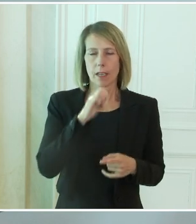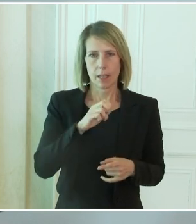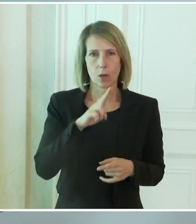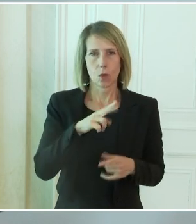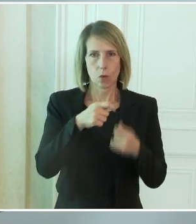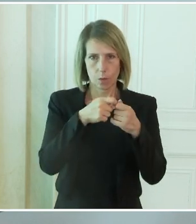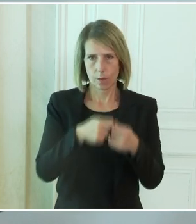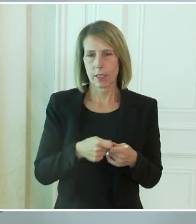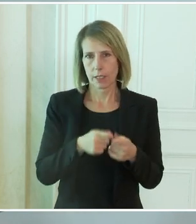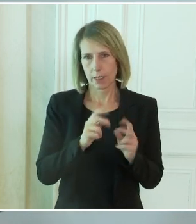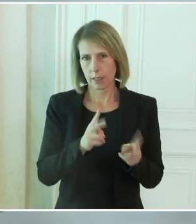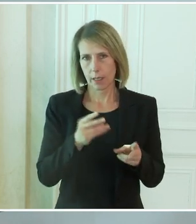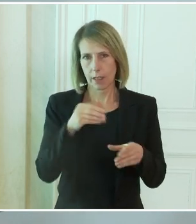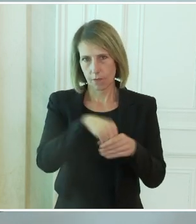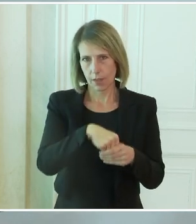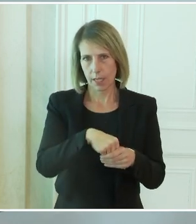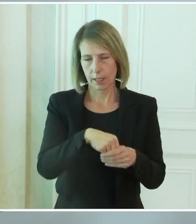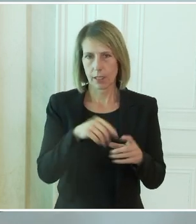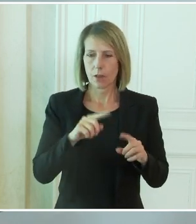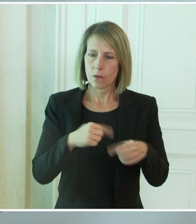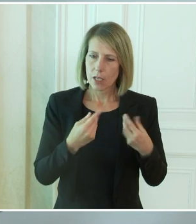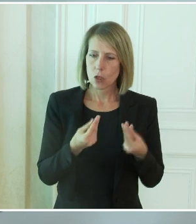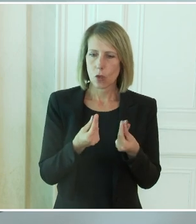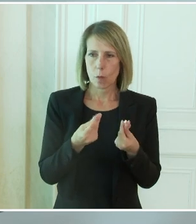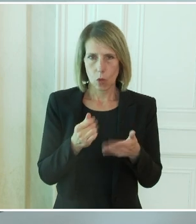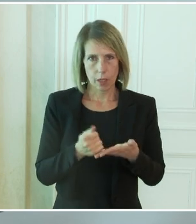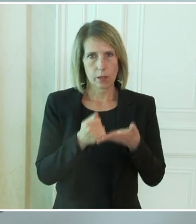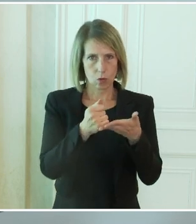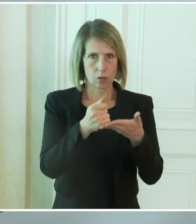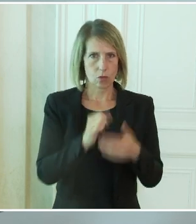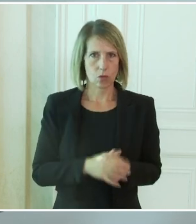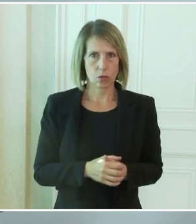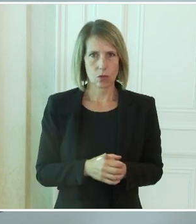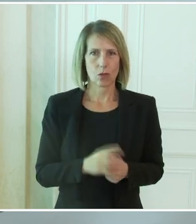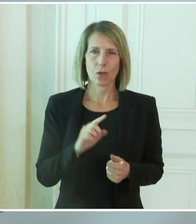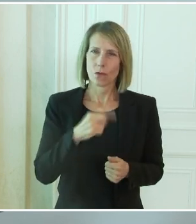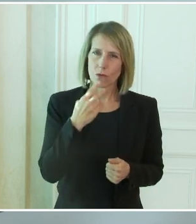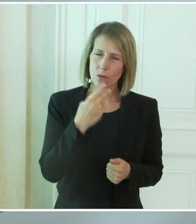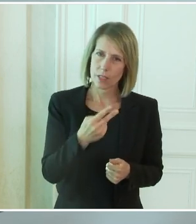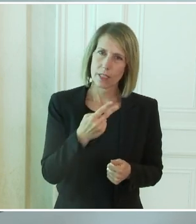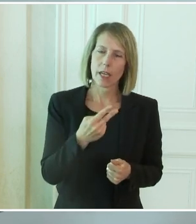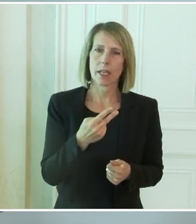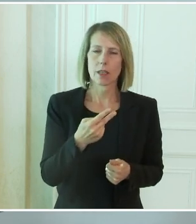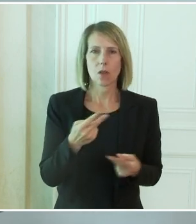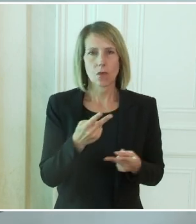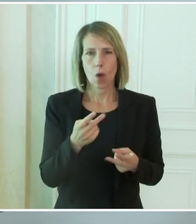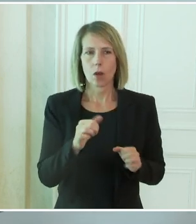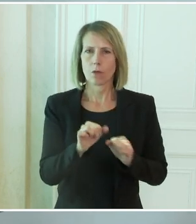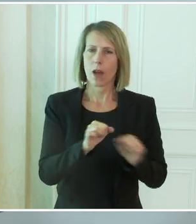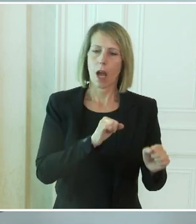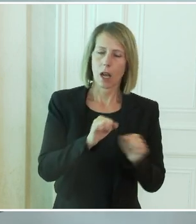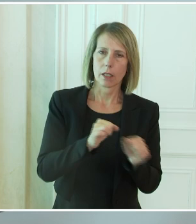EU-Mitglied werden. Und wir spüren diese Unterstützung. Wir sehen das im Verhalten, im